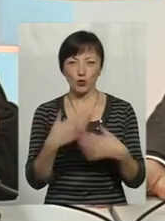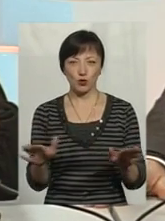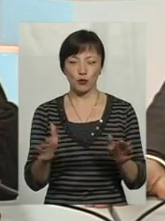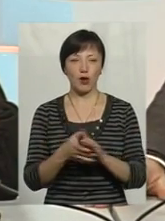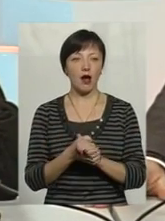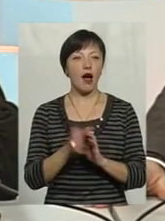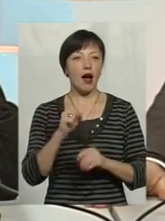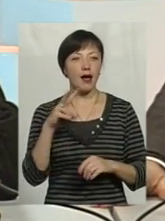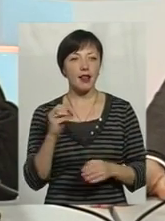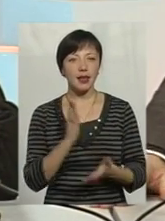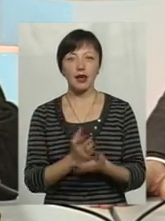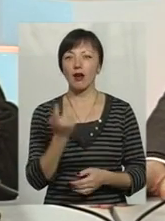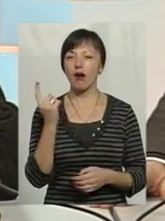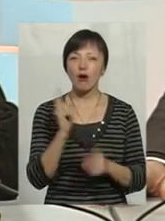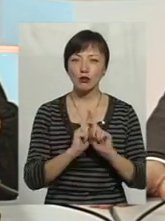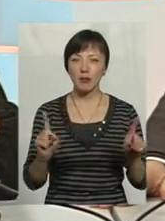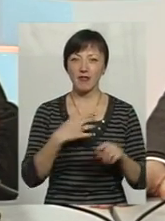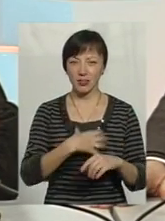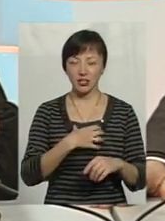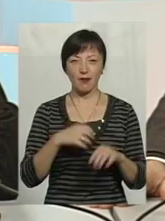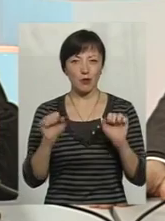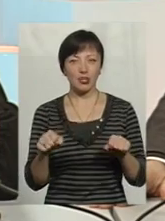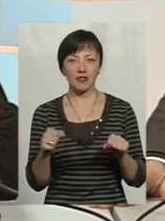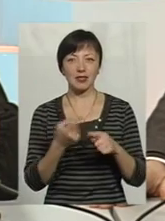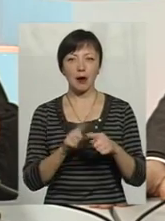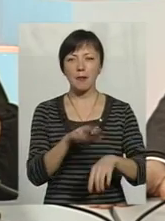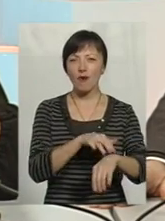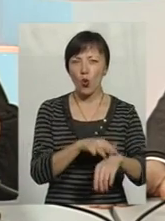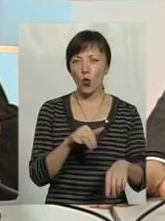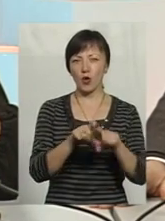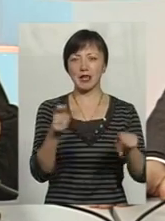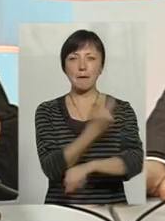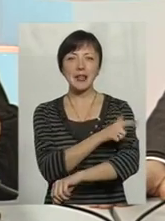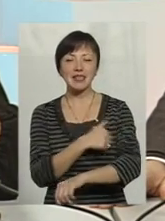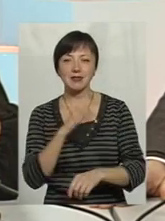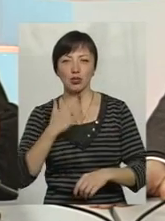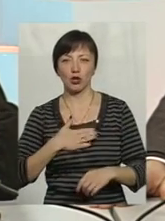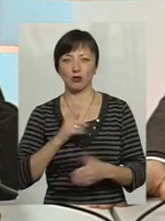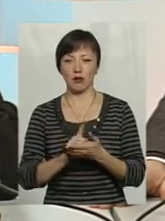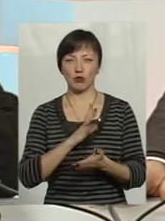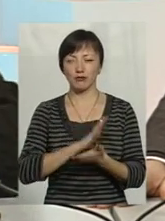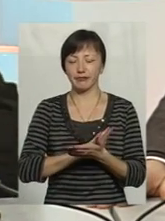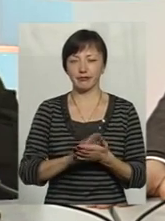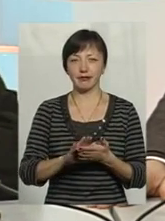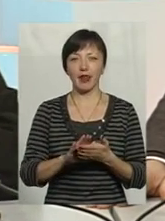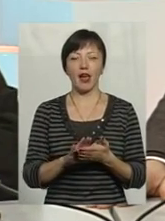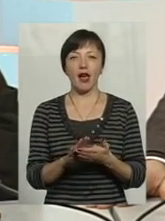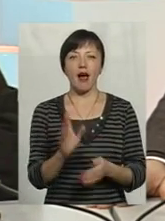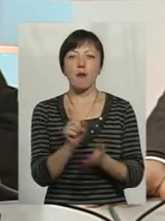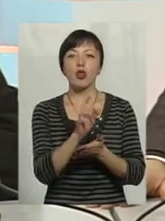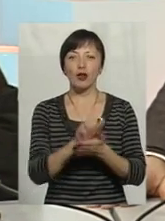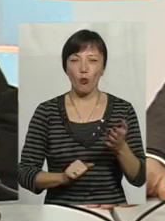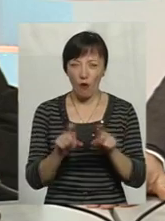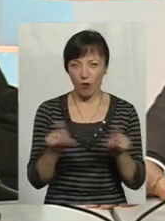Як і будь-в чому. Але є особливі такі знакові, знаєте, можливо, там це правоохоронні органи, це медицина наша, це там фіскальні